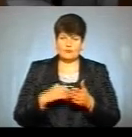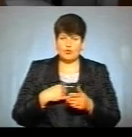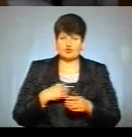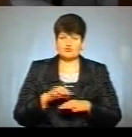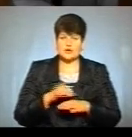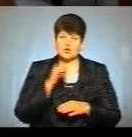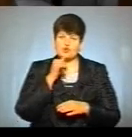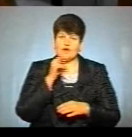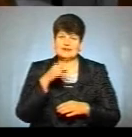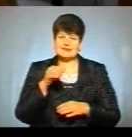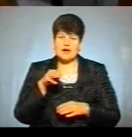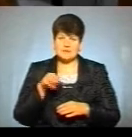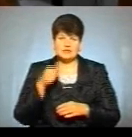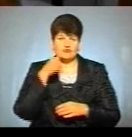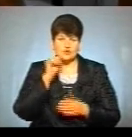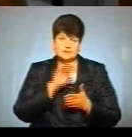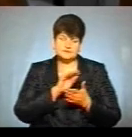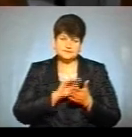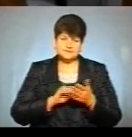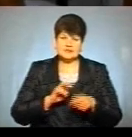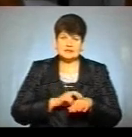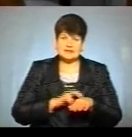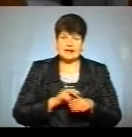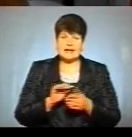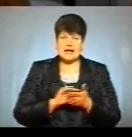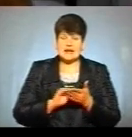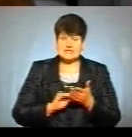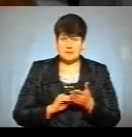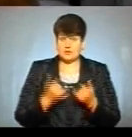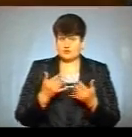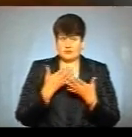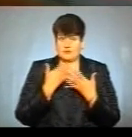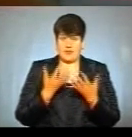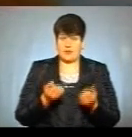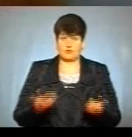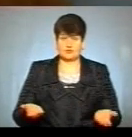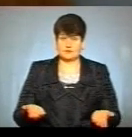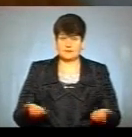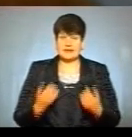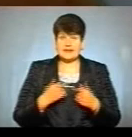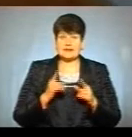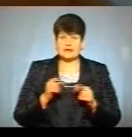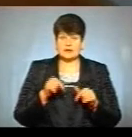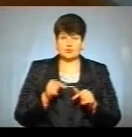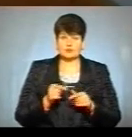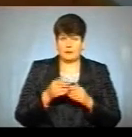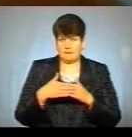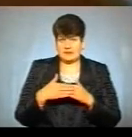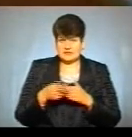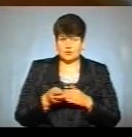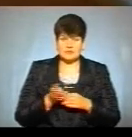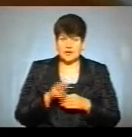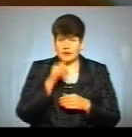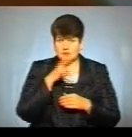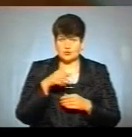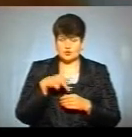І вчора виписала мені лікарка рецепт, а сьогодні вже нема, не получають. Я тільки тут, бо то близько зійшла, бо не можу